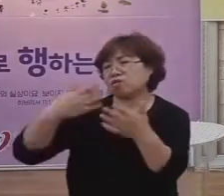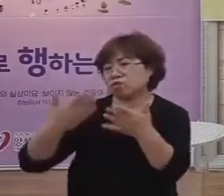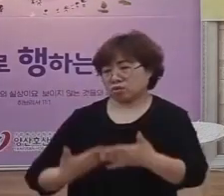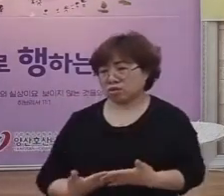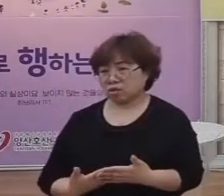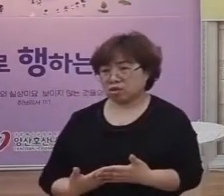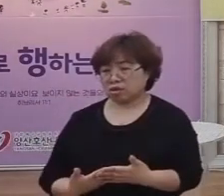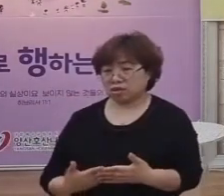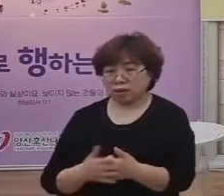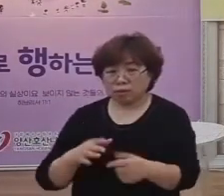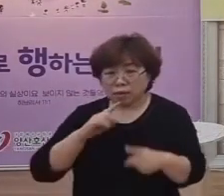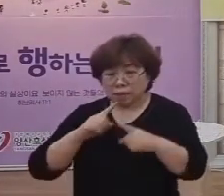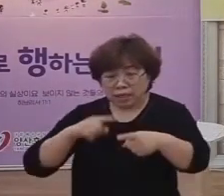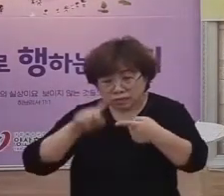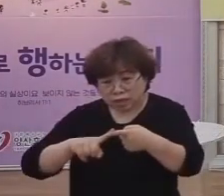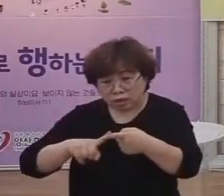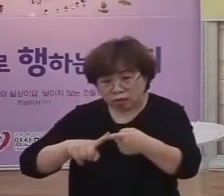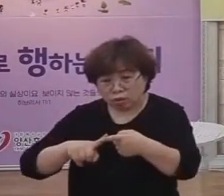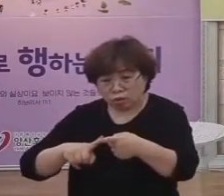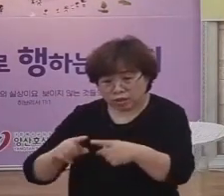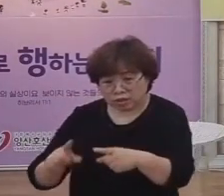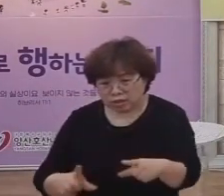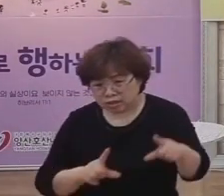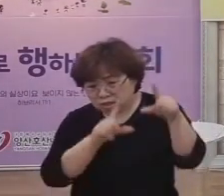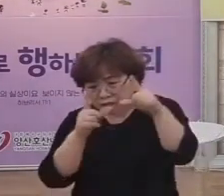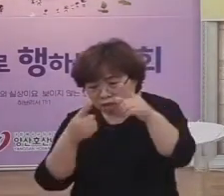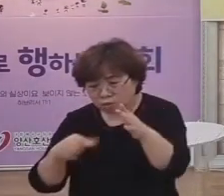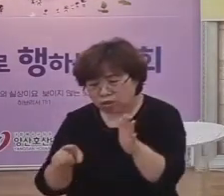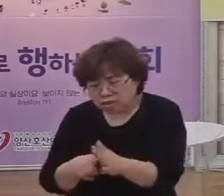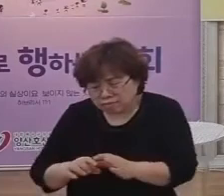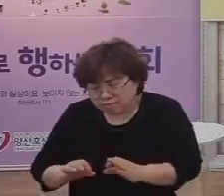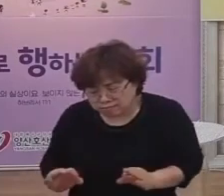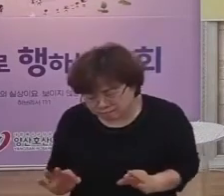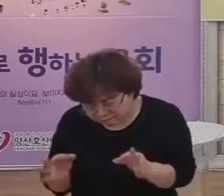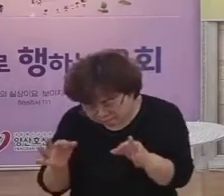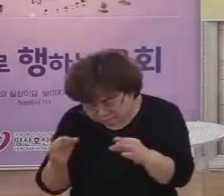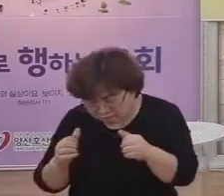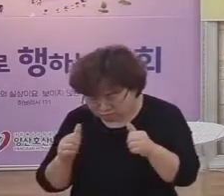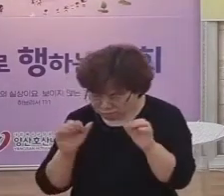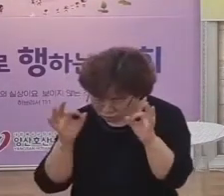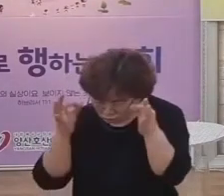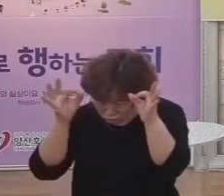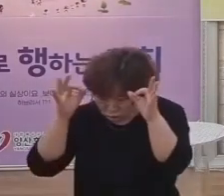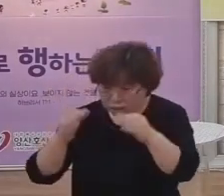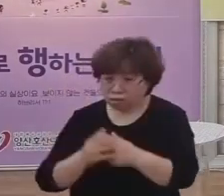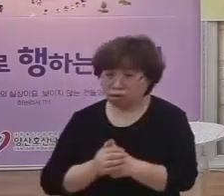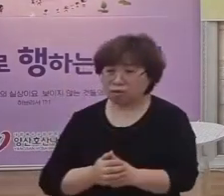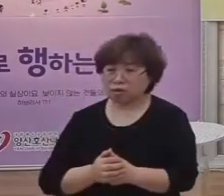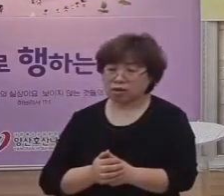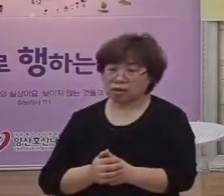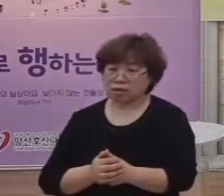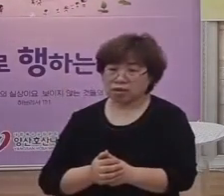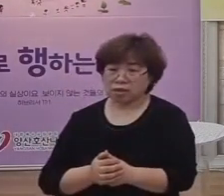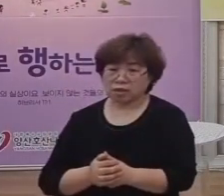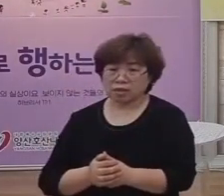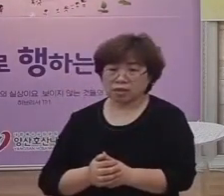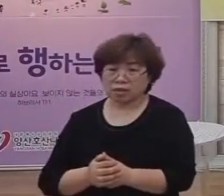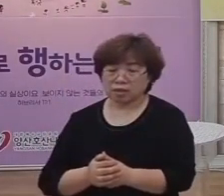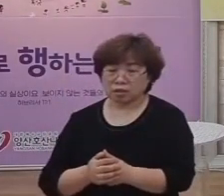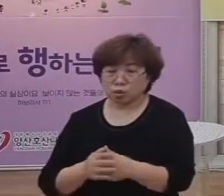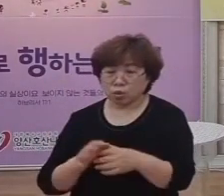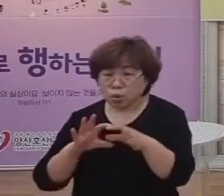말씀대로 이제는 살아내기 위해서 애쓰고 힘씀으로 여러분 하나님 예비하신 이 모든